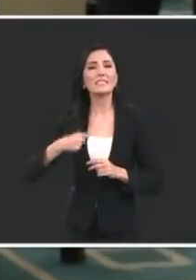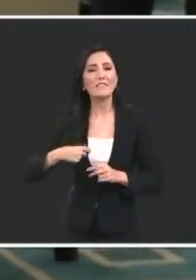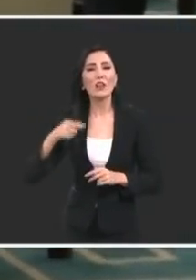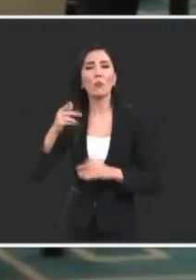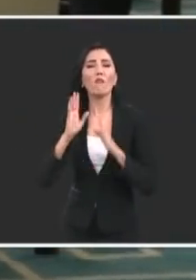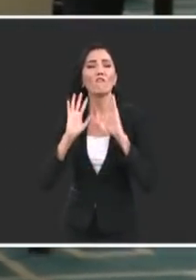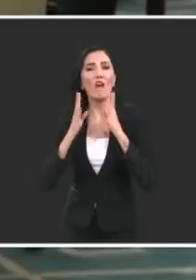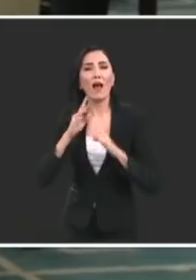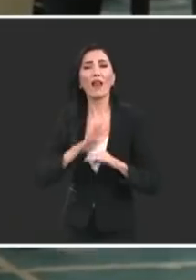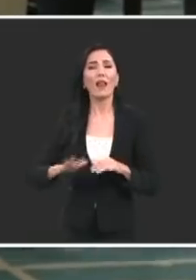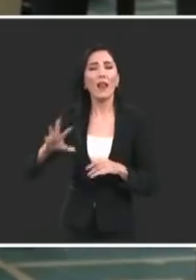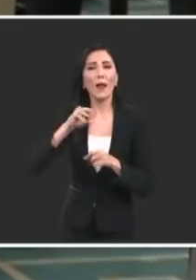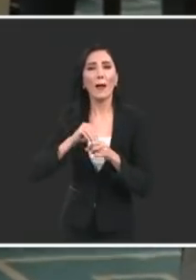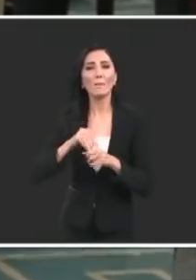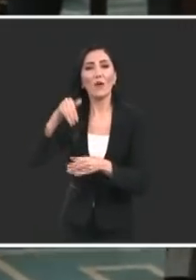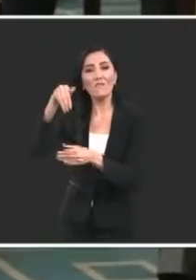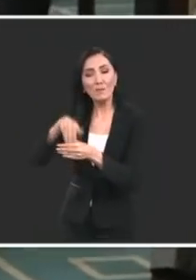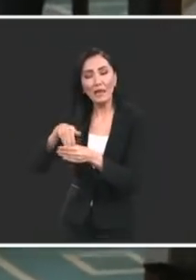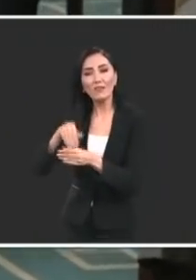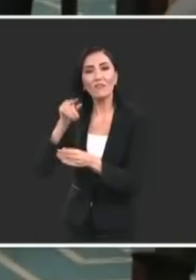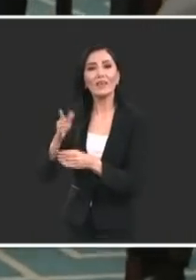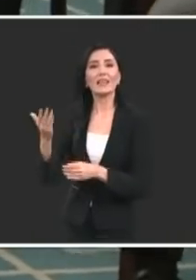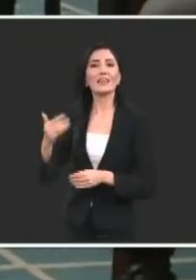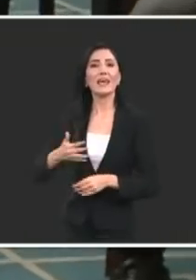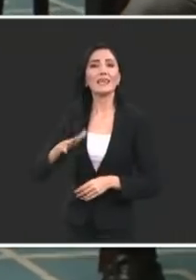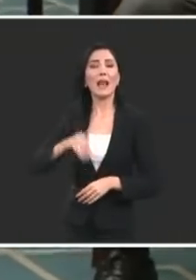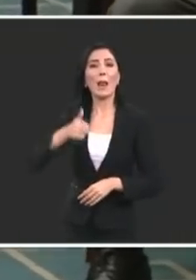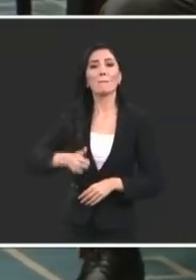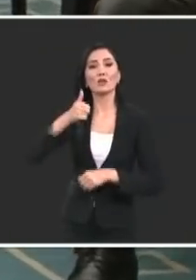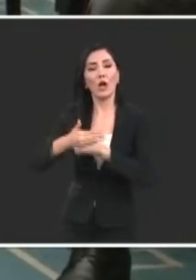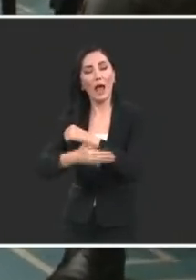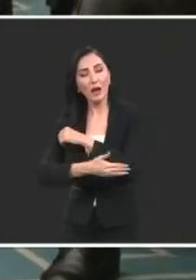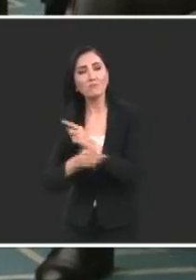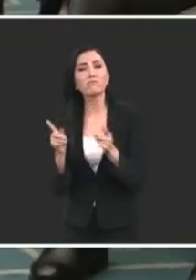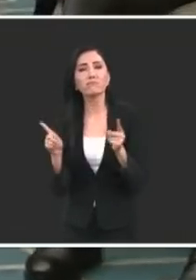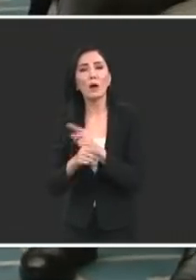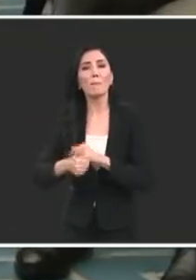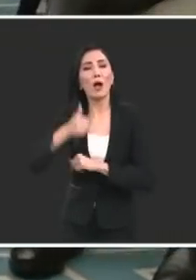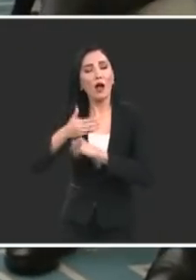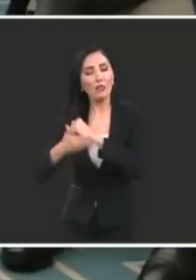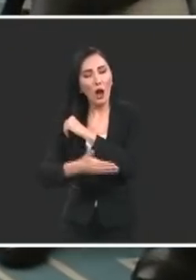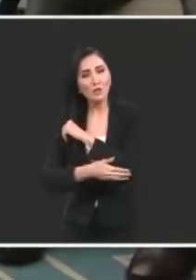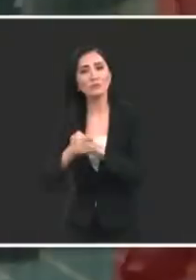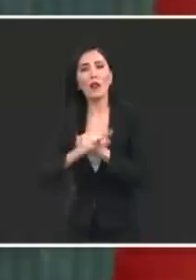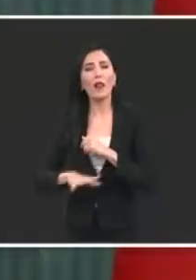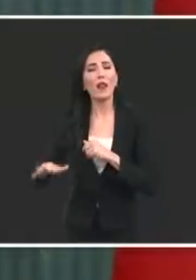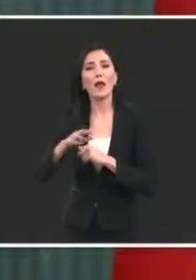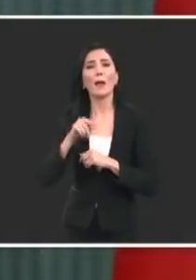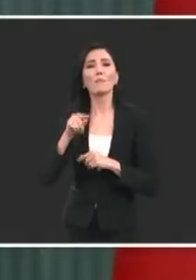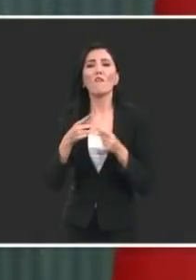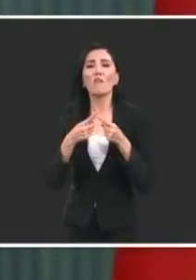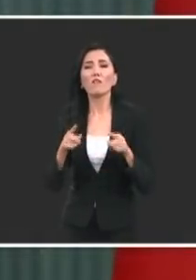toplum faaliyetlerine milletvekilliğinden genel başkan yardımcılığına bakan yardımcılığına kadar